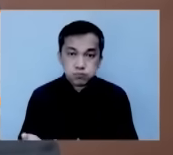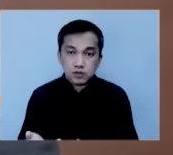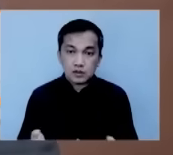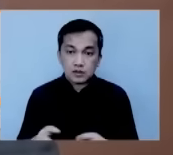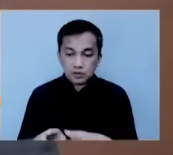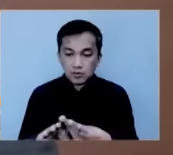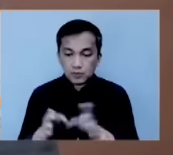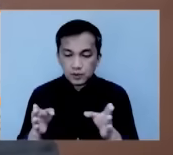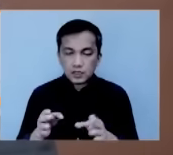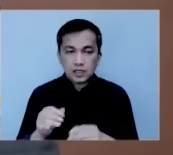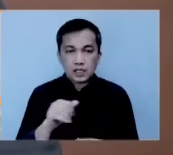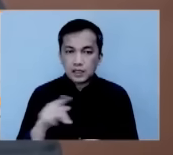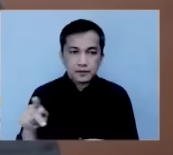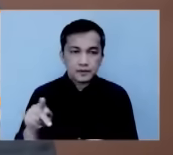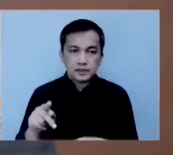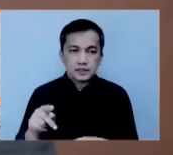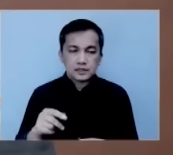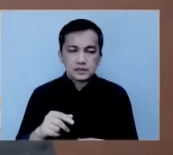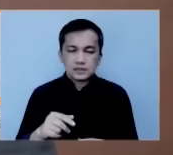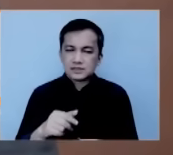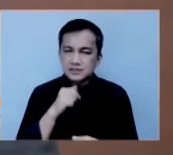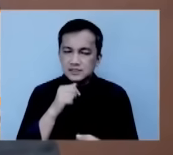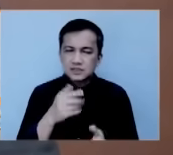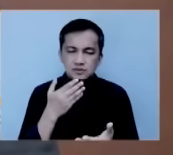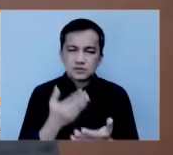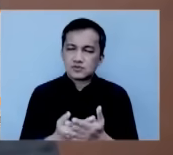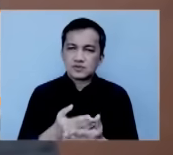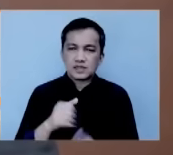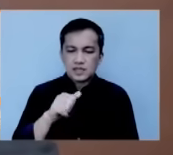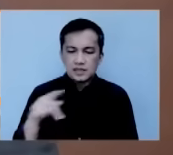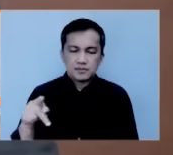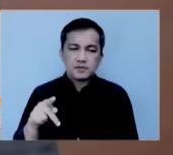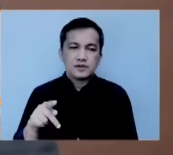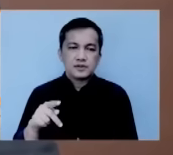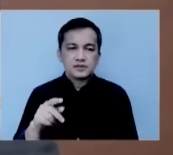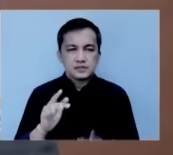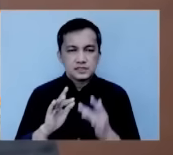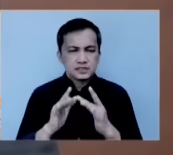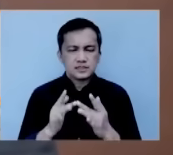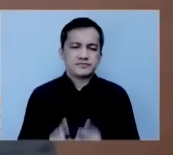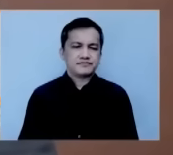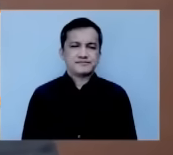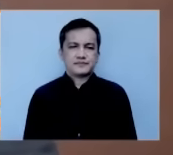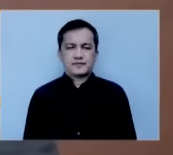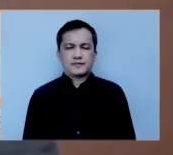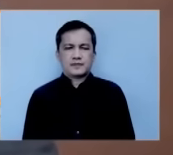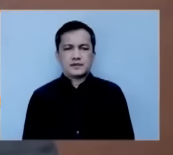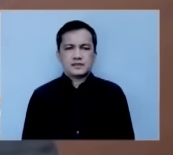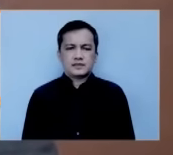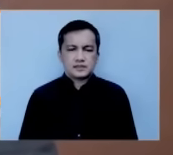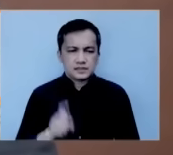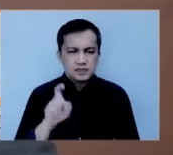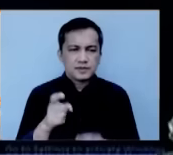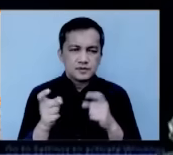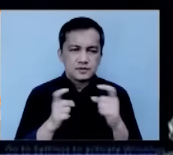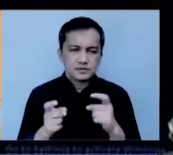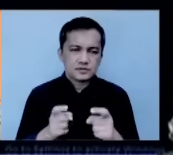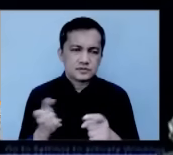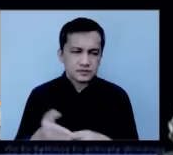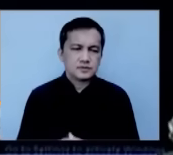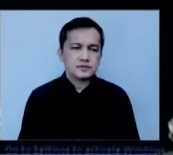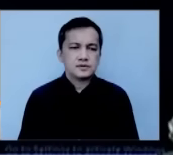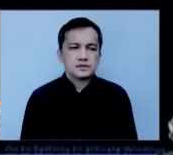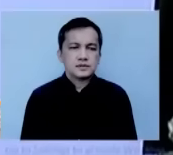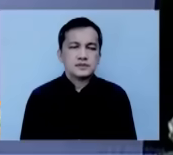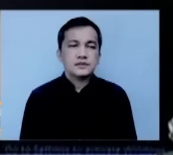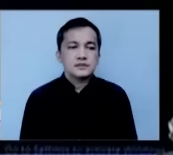kung ano-ano na hindi magandang apps sa social media, dapat makontrol nila yun.